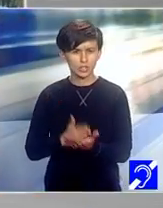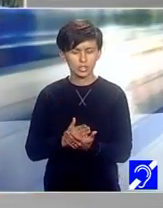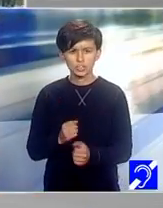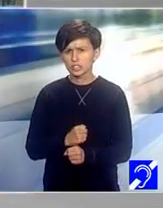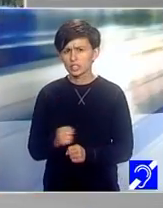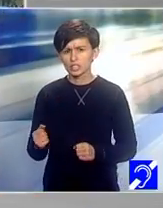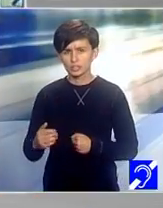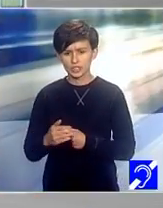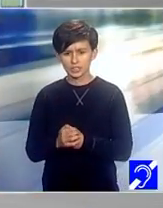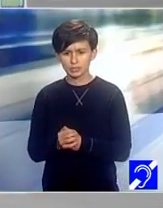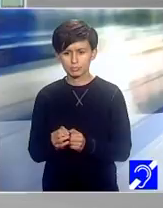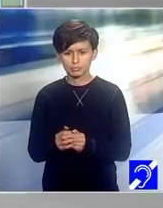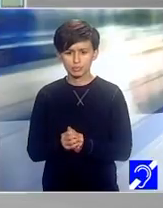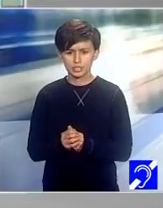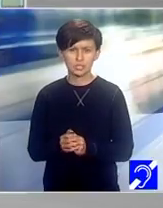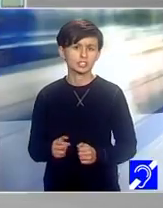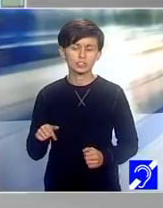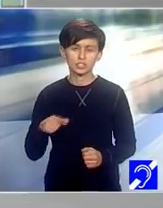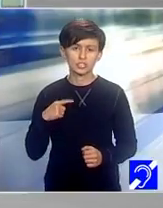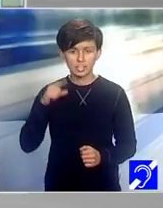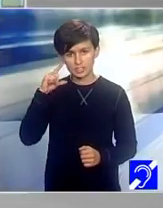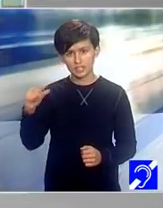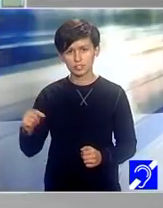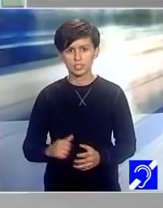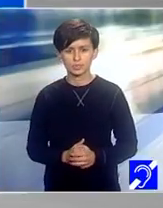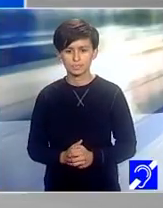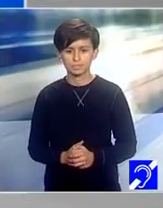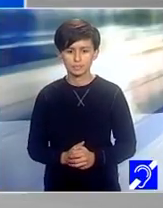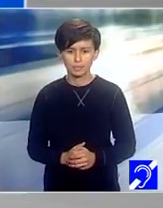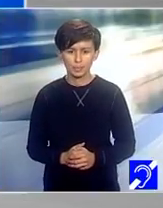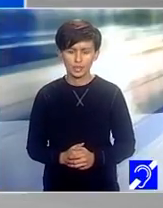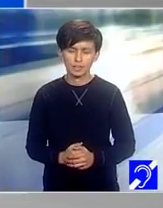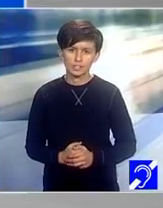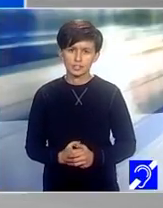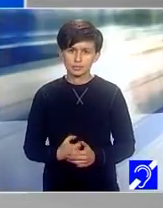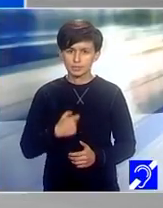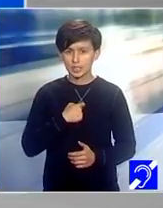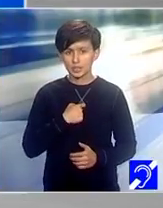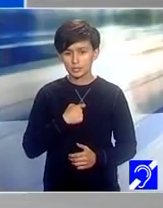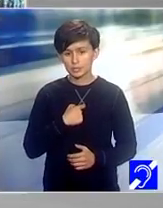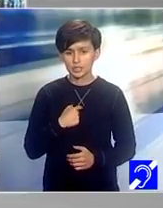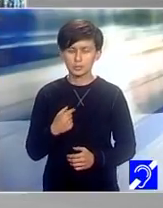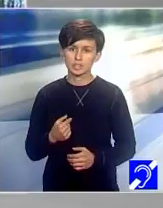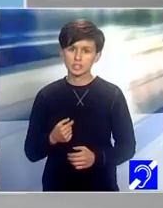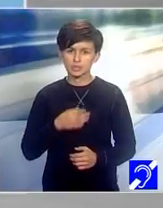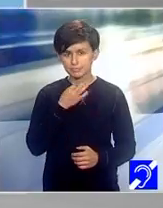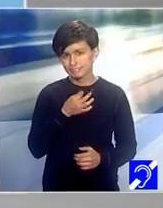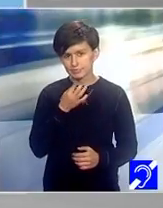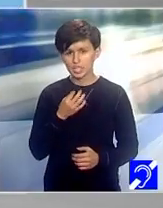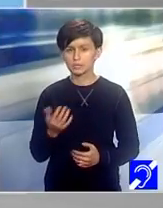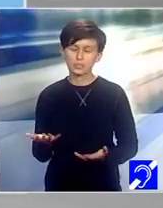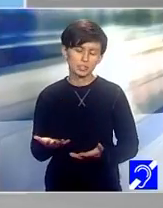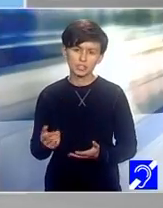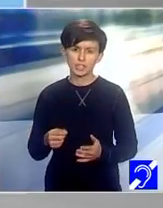strânsă și acesta este rezultatul ei. Vi se poate reproșa ceva? Cu siguranță. Obiectivele care